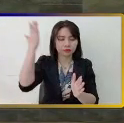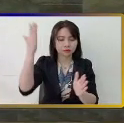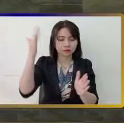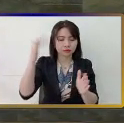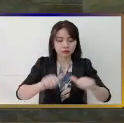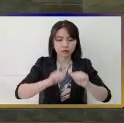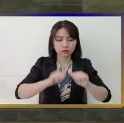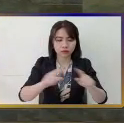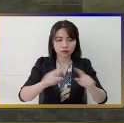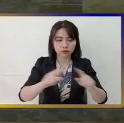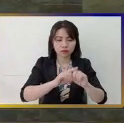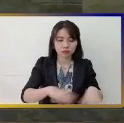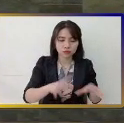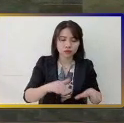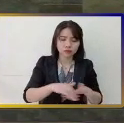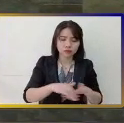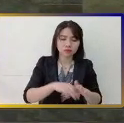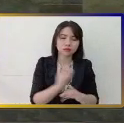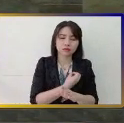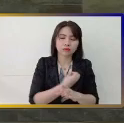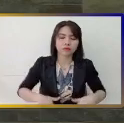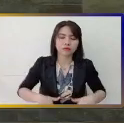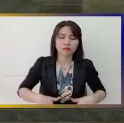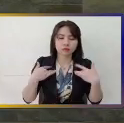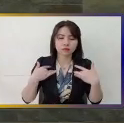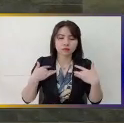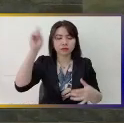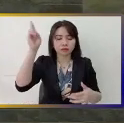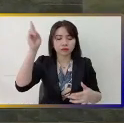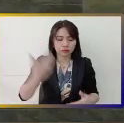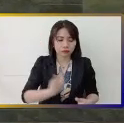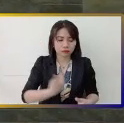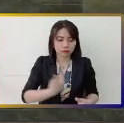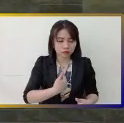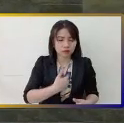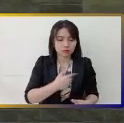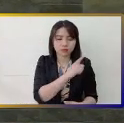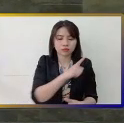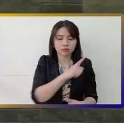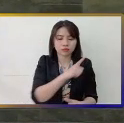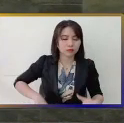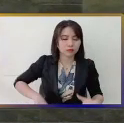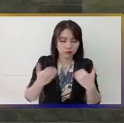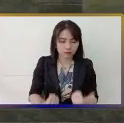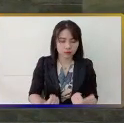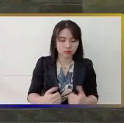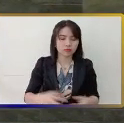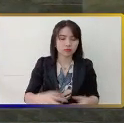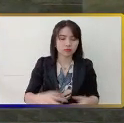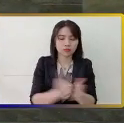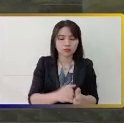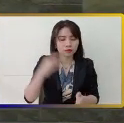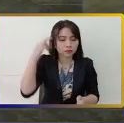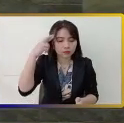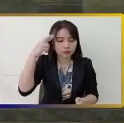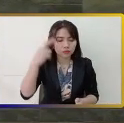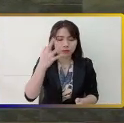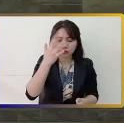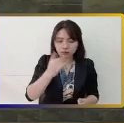sa buhay ng inyong mga anak. Gamitin niyo po ako ngayon. That's all I want. Oh God, please use me. And that's the reason why I'm here.